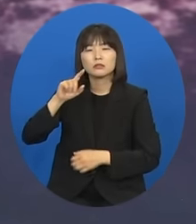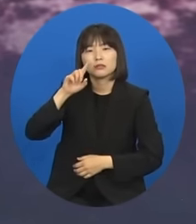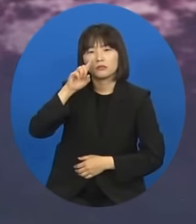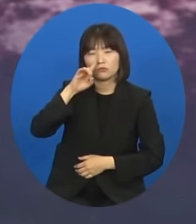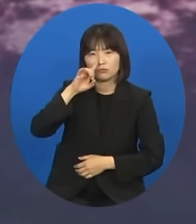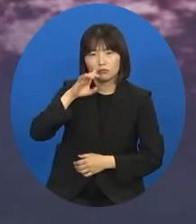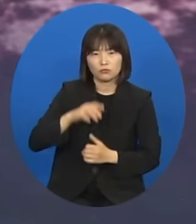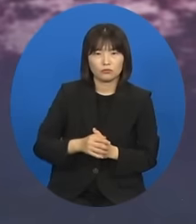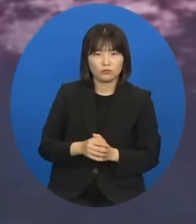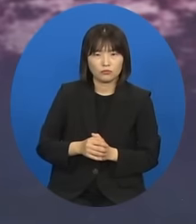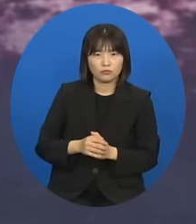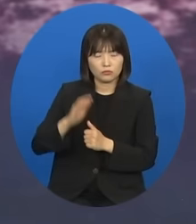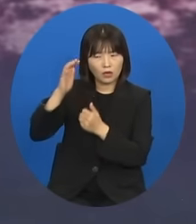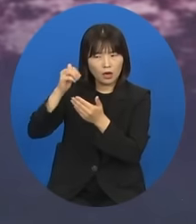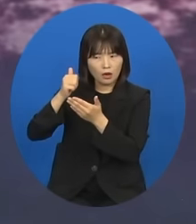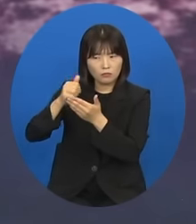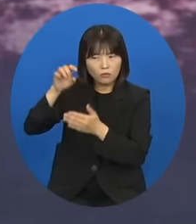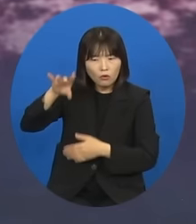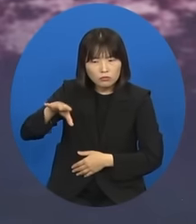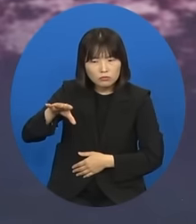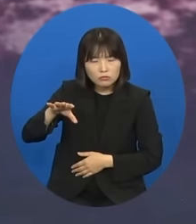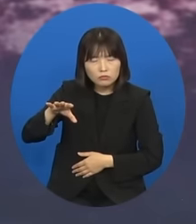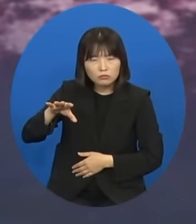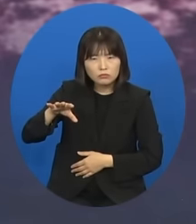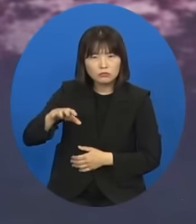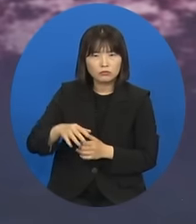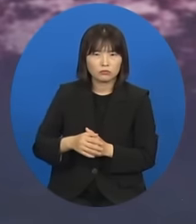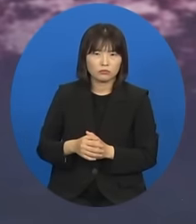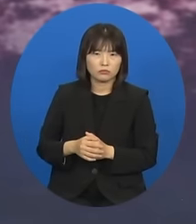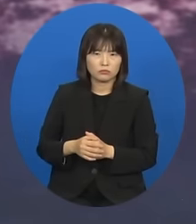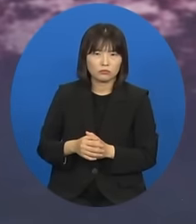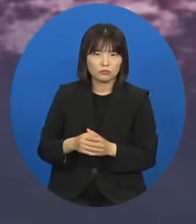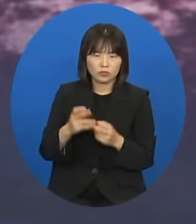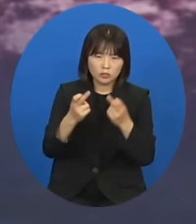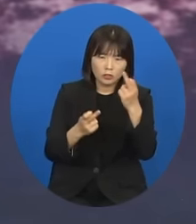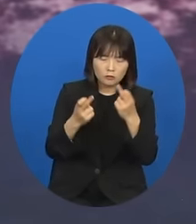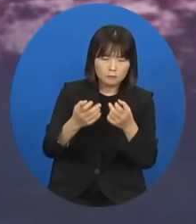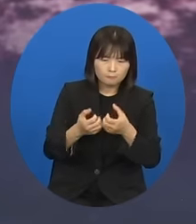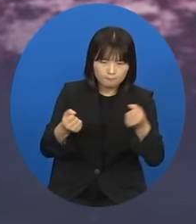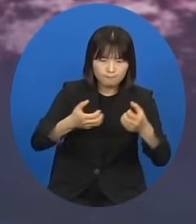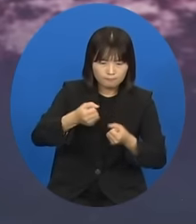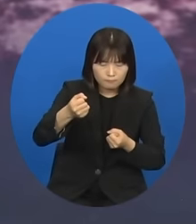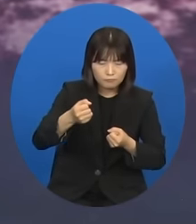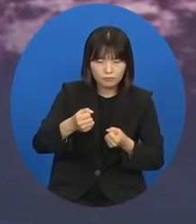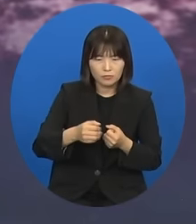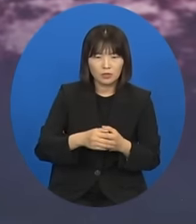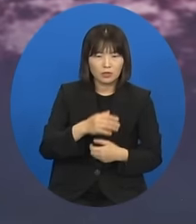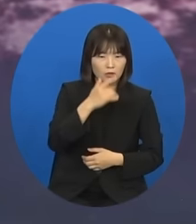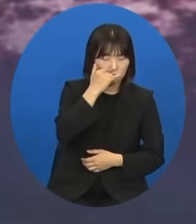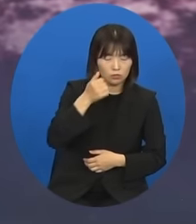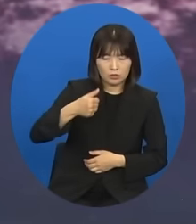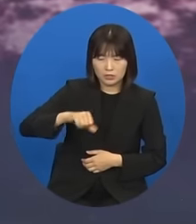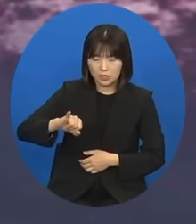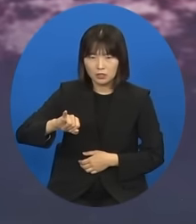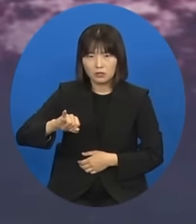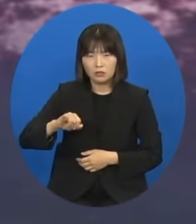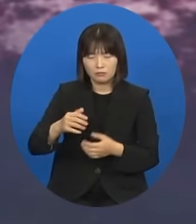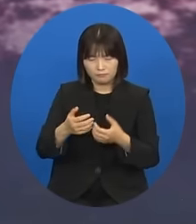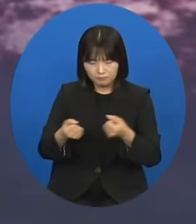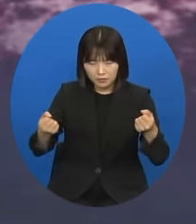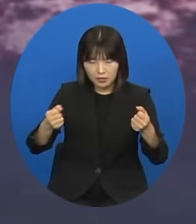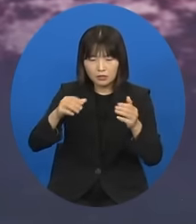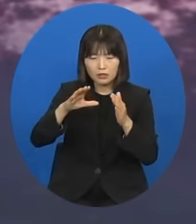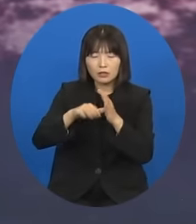하나님은 어디가 계시는거 지금 이렇게 형제 형제가 갈라지고 부모와 자녀가 갈라지는 상황에서 하나님 뭐 하고